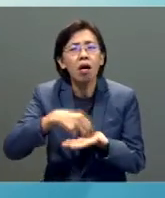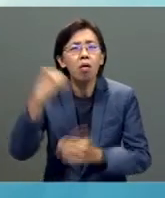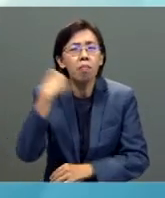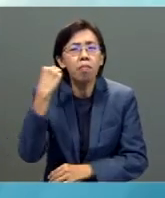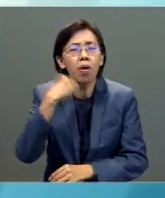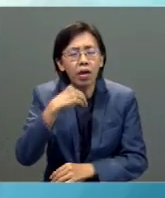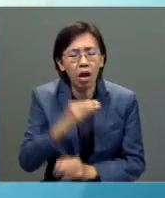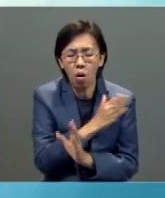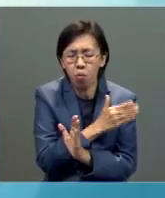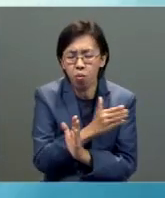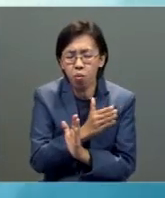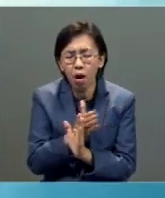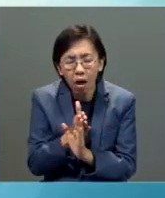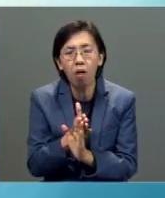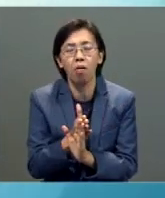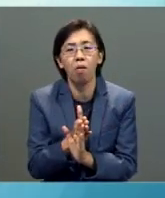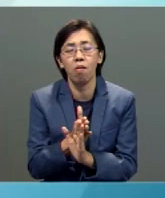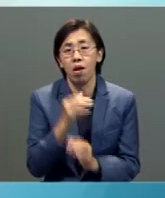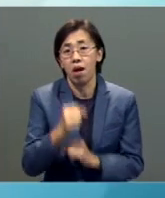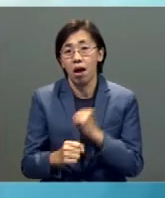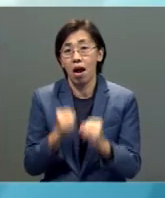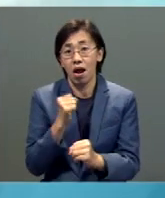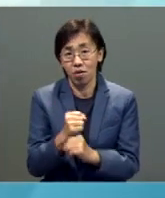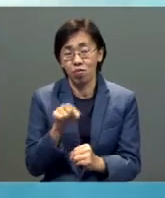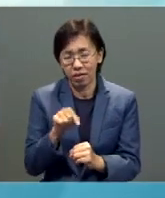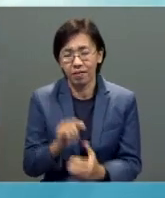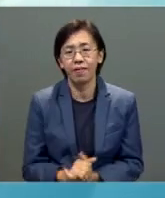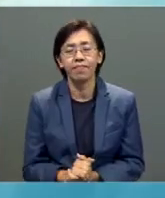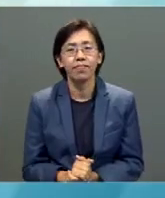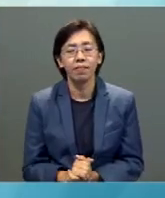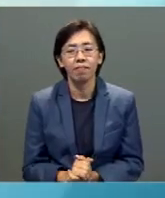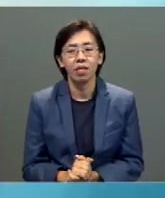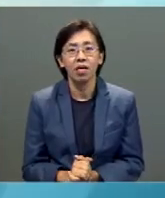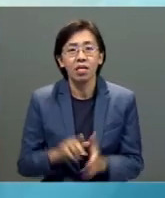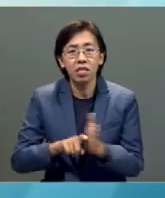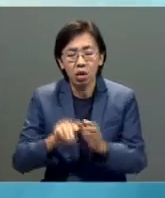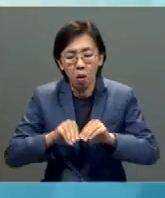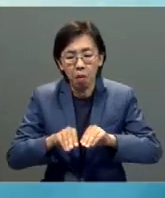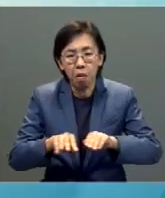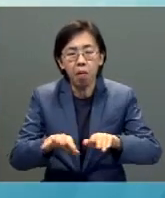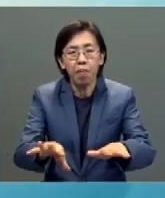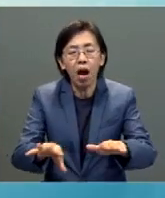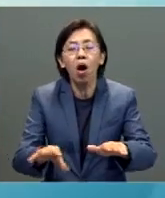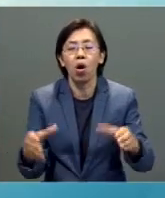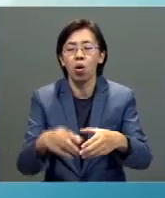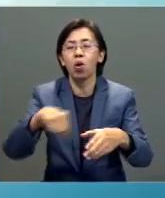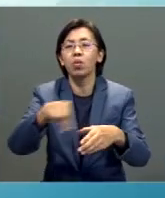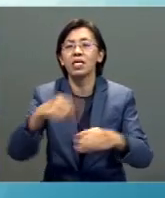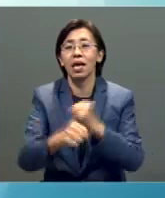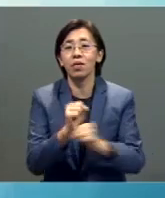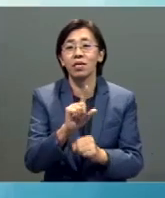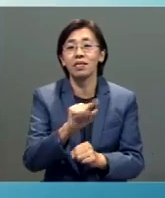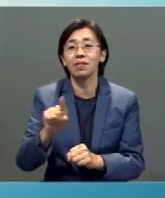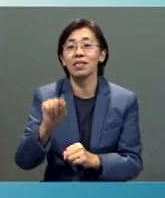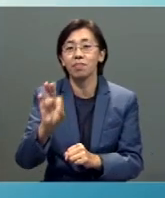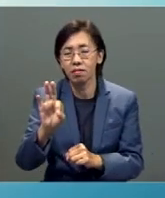งหลายวันนี้ก็พบกรณีของกลุ่มที่เป็นผู้แพร่เชื้อเป็นพาหะเนี่ยนะครับก็คือกลุ่มนี้ต้องนำเรียนทุกท่านท